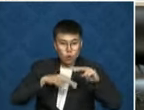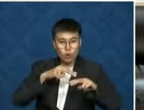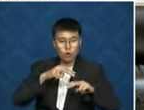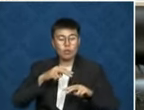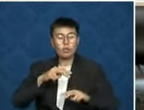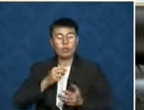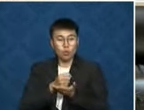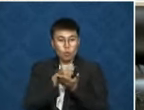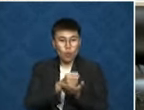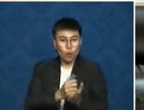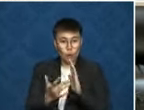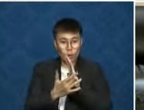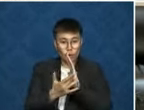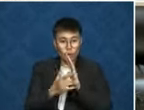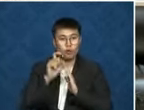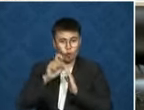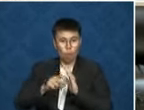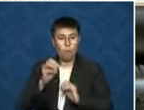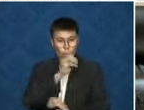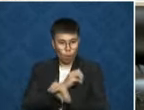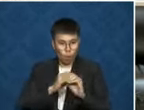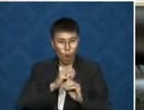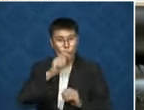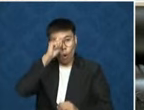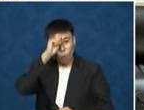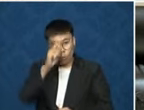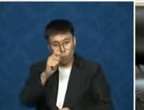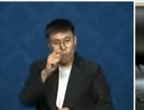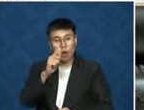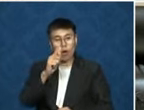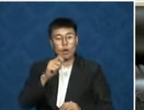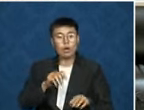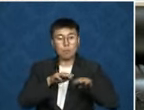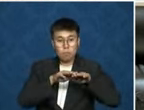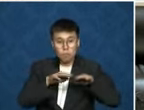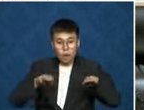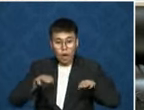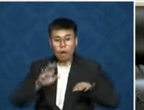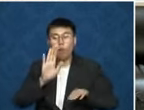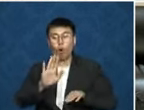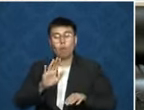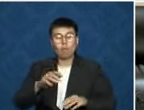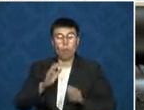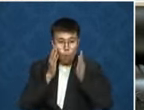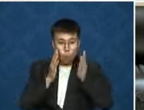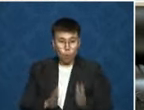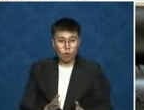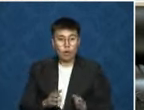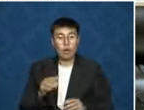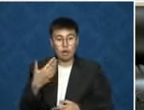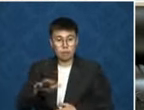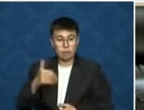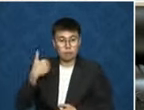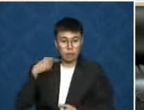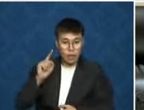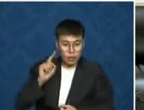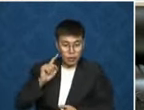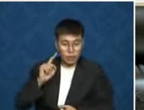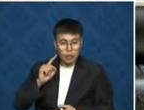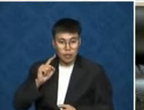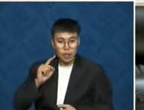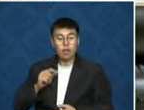ญาประดิษฐ์ให้มีความปลอดภัยเคารพสิทธิขั้นพื้นฐานของมนุษย์ให้การใช้งานปัญญาประดิษฐ์ในสหภ